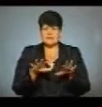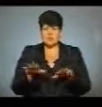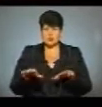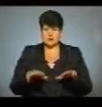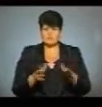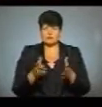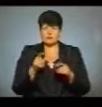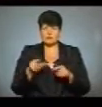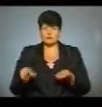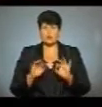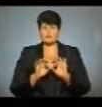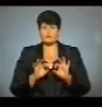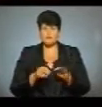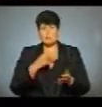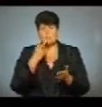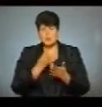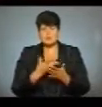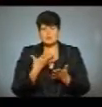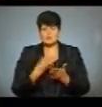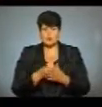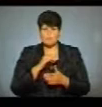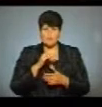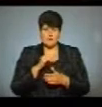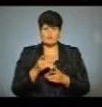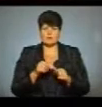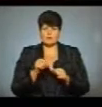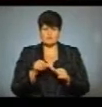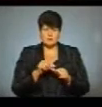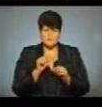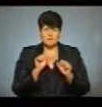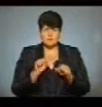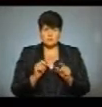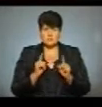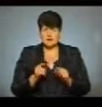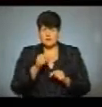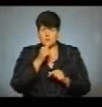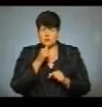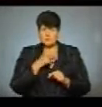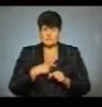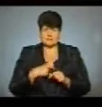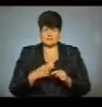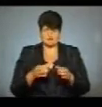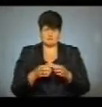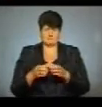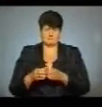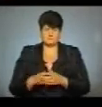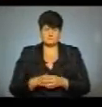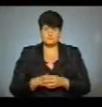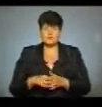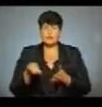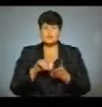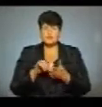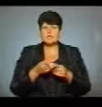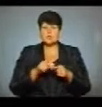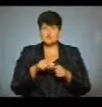яких люди розповідають і показують свої професії. На деяких навіть можна спробувати себе у певній галузі. Учасники